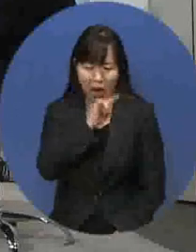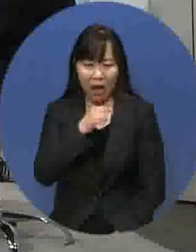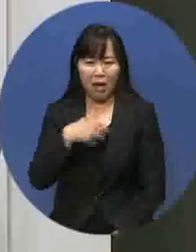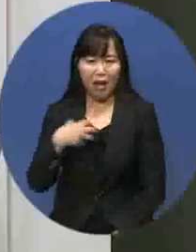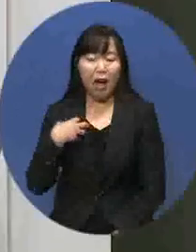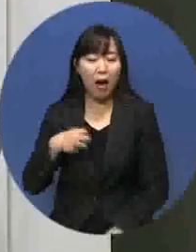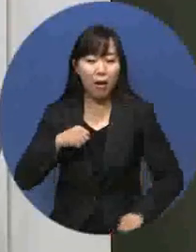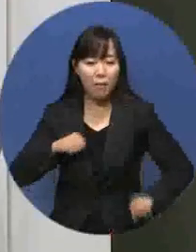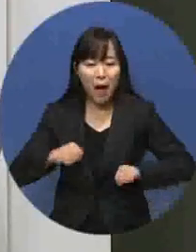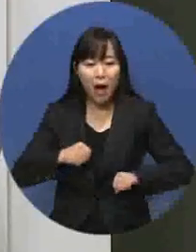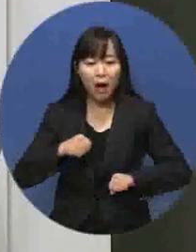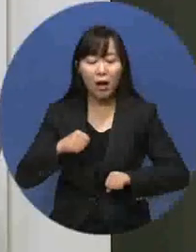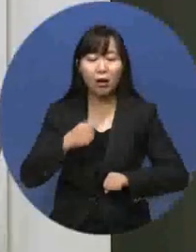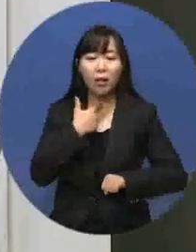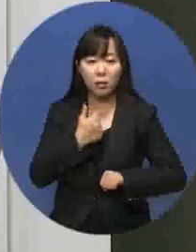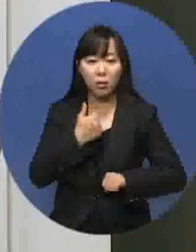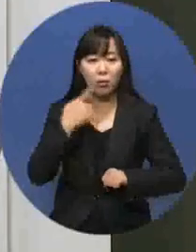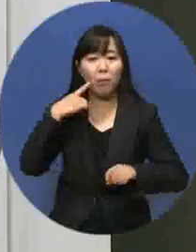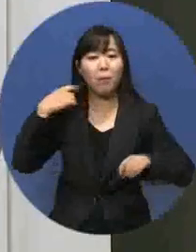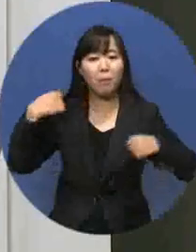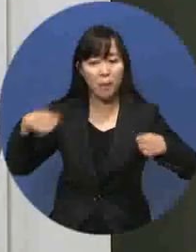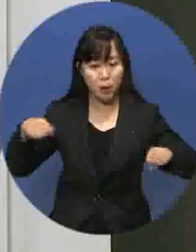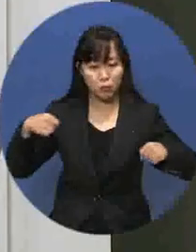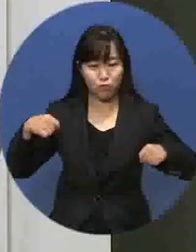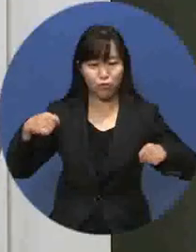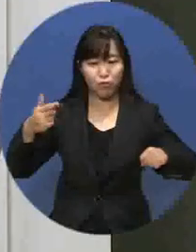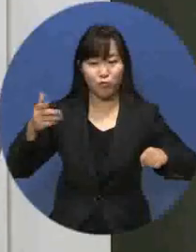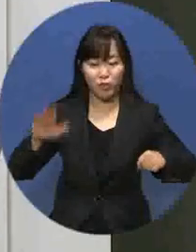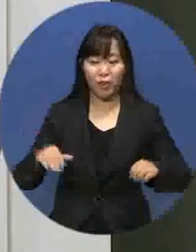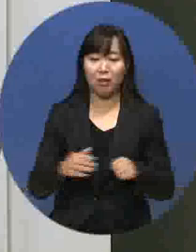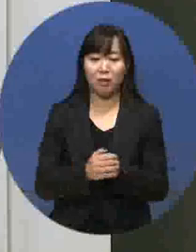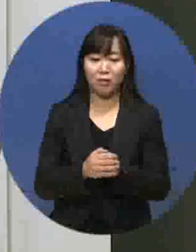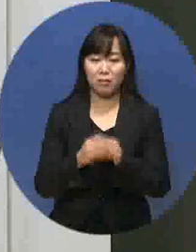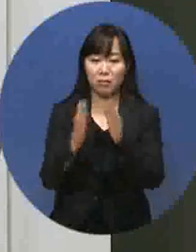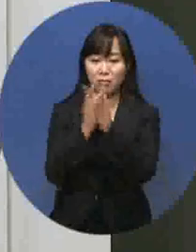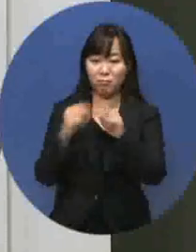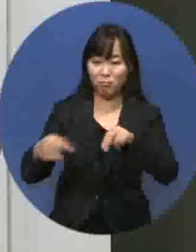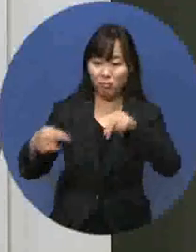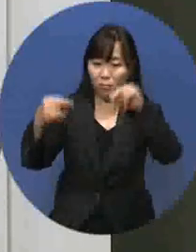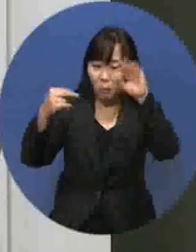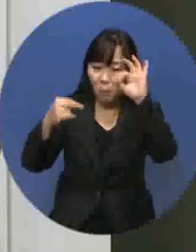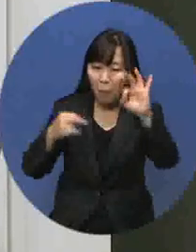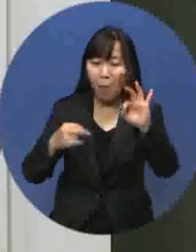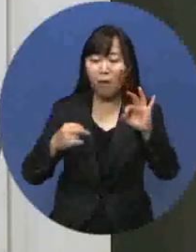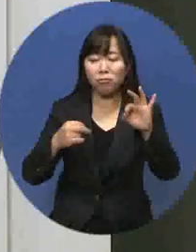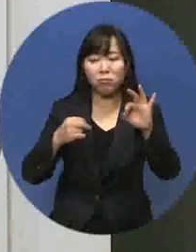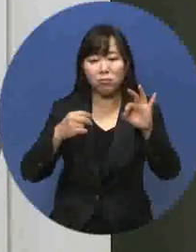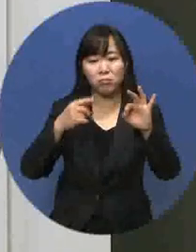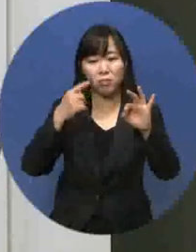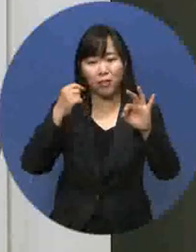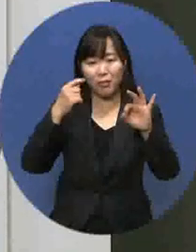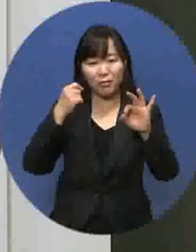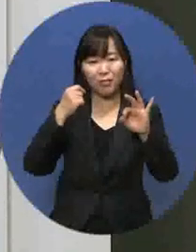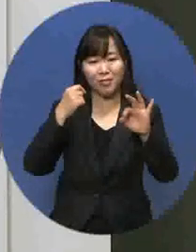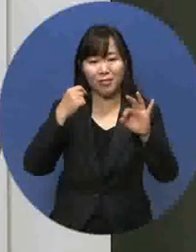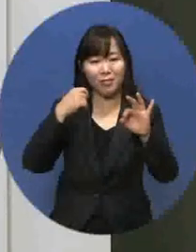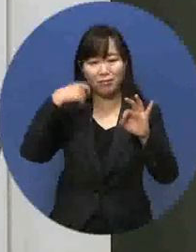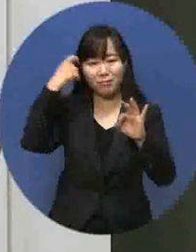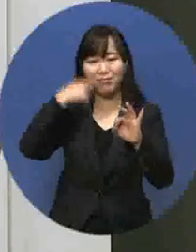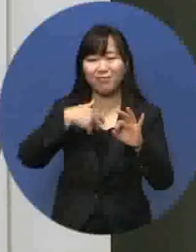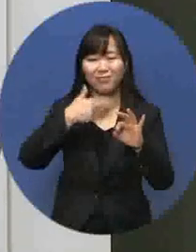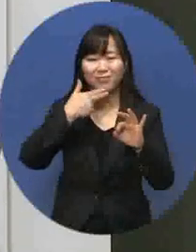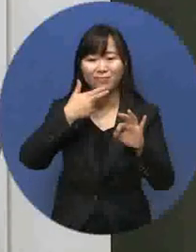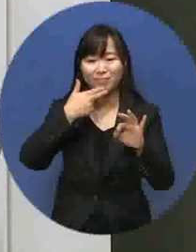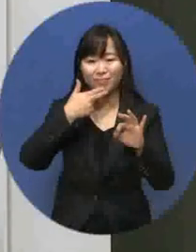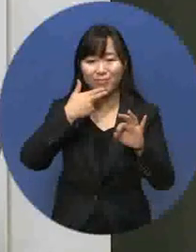악랄한 그런 악역을 주로 하던 배우인데 전혀 실물을 보면은